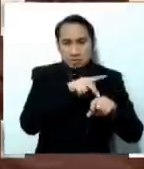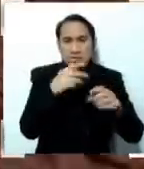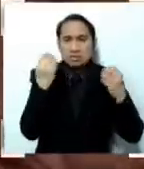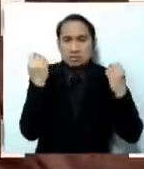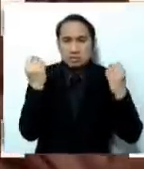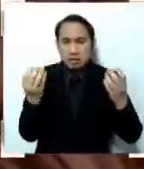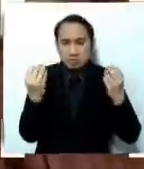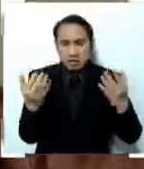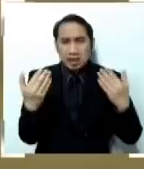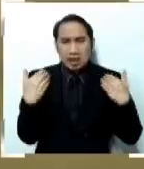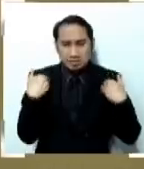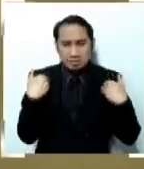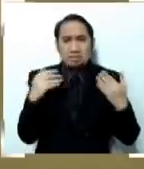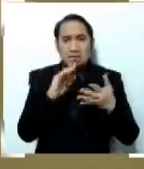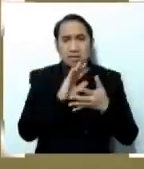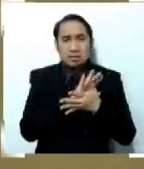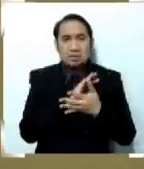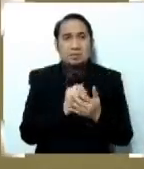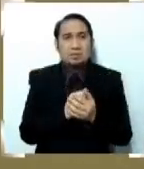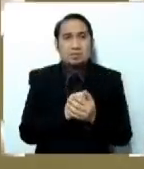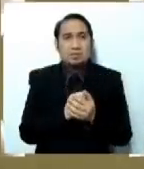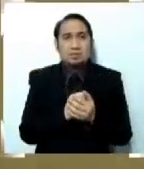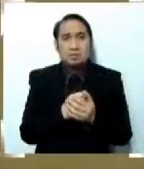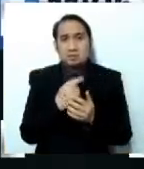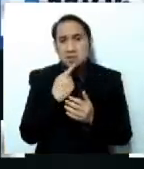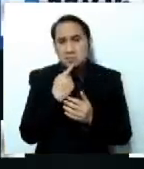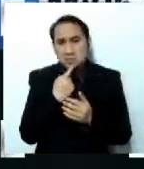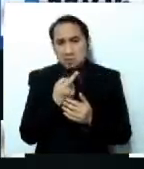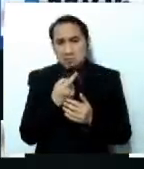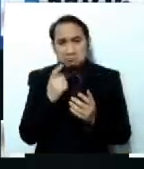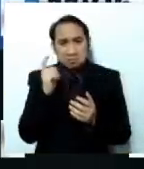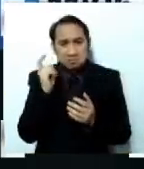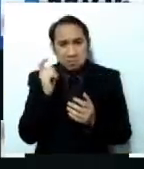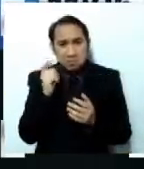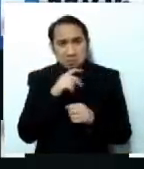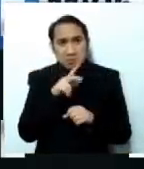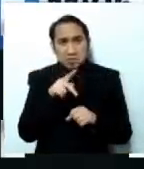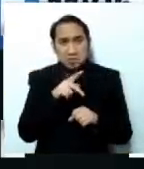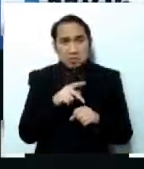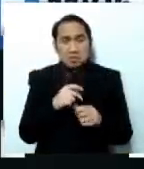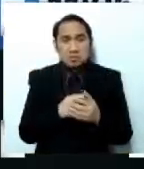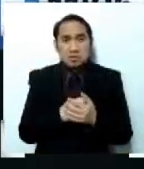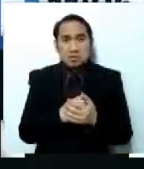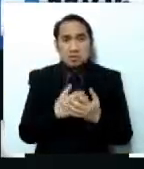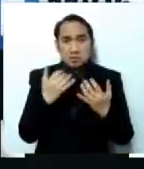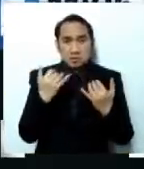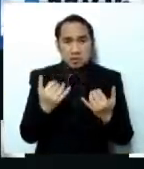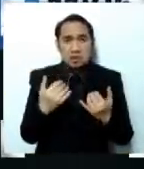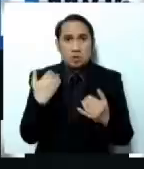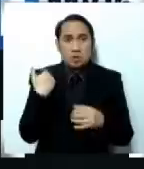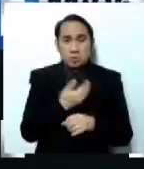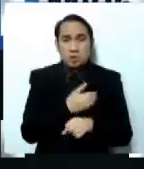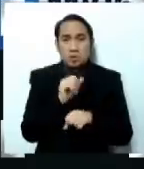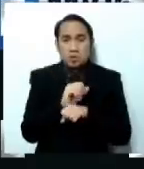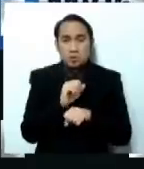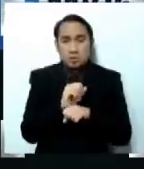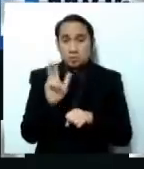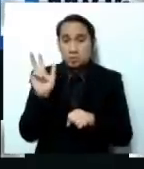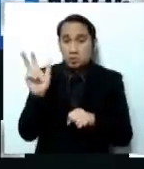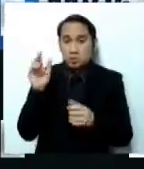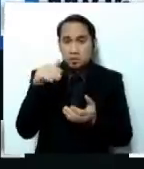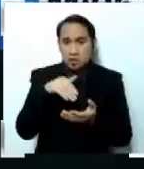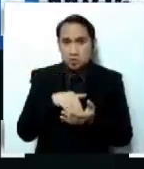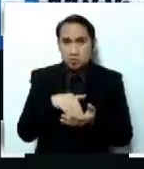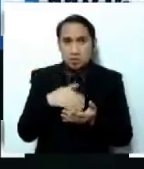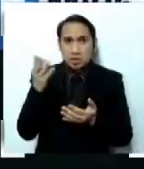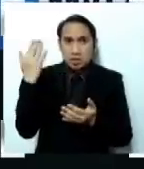pa nga raw sa lagay na yan ang vaccine rollout sa Pilipinas. We are working from 30,000 last time, so we are now reaching 60